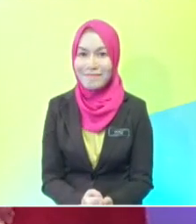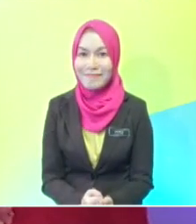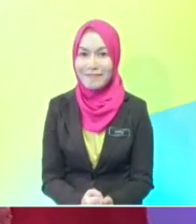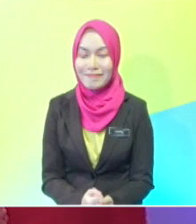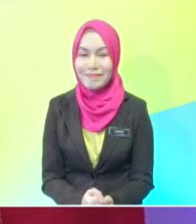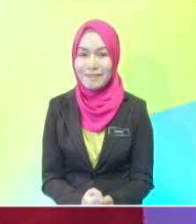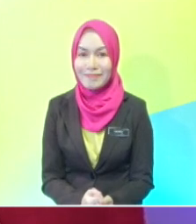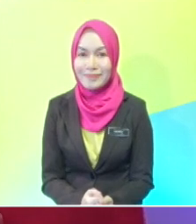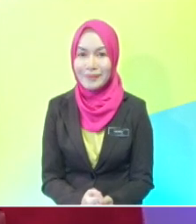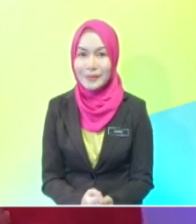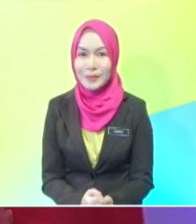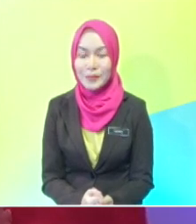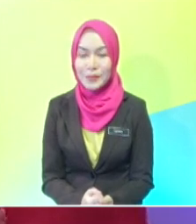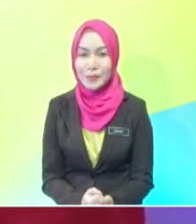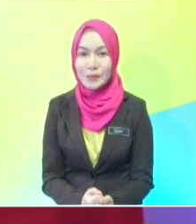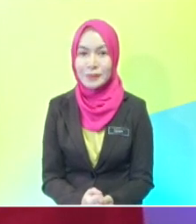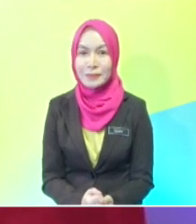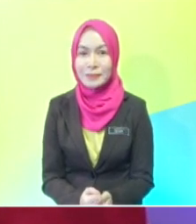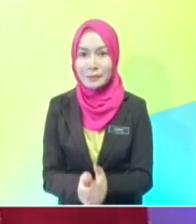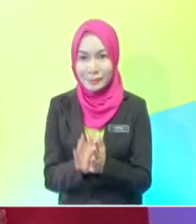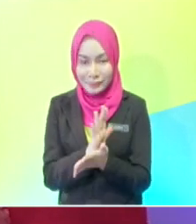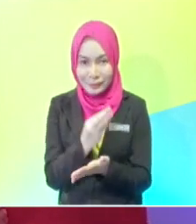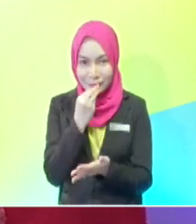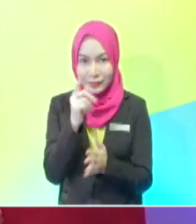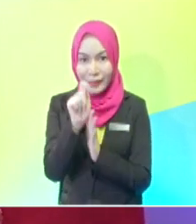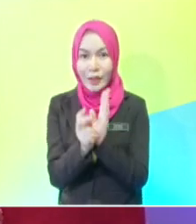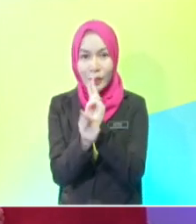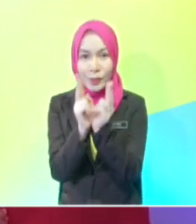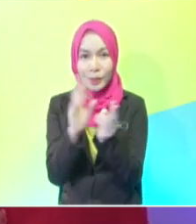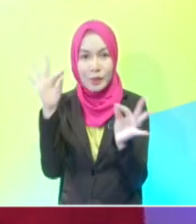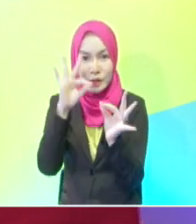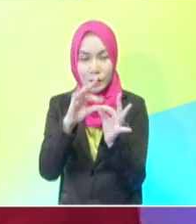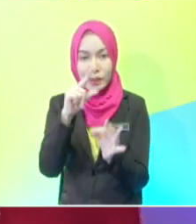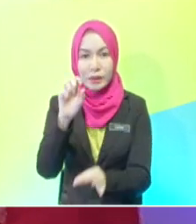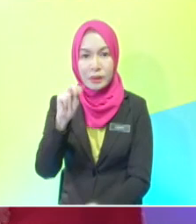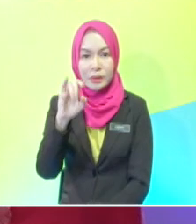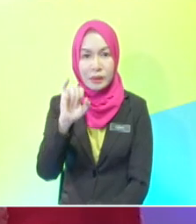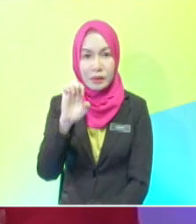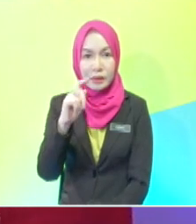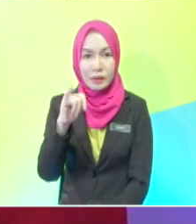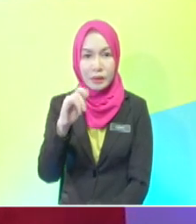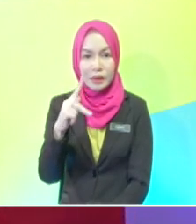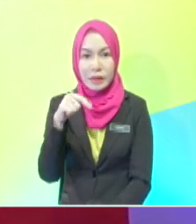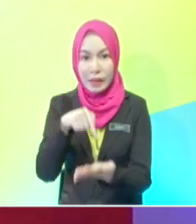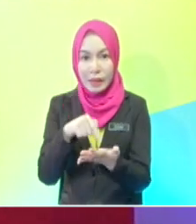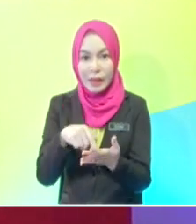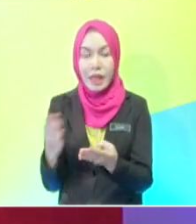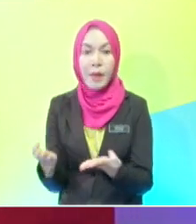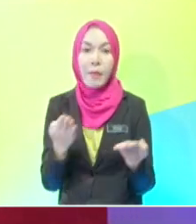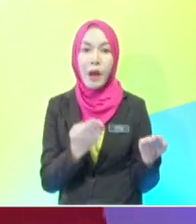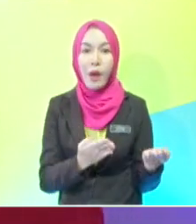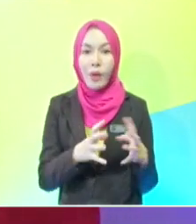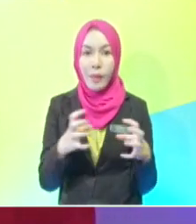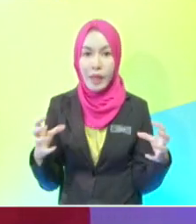atau kita cutter makanan terubah sesuai genetik ini membawa banyak kebaikan membawa banyak kebaikan dan